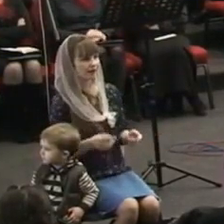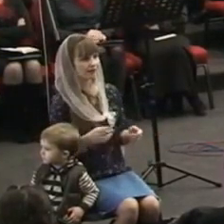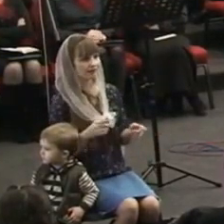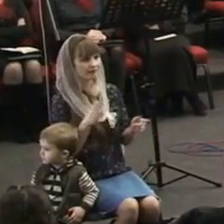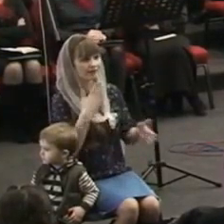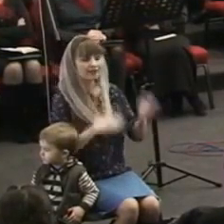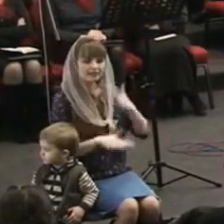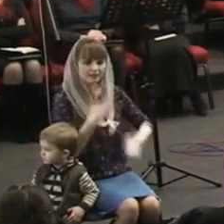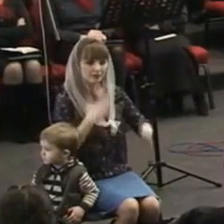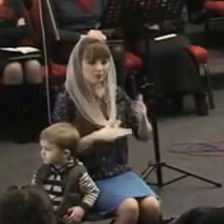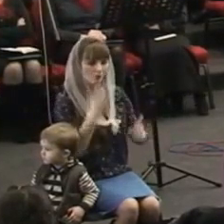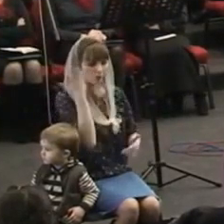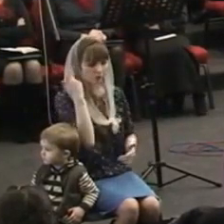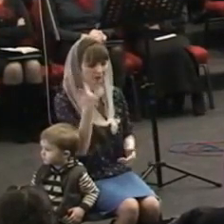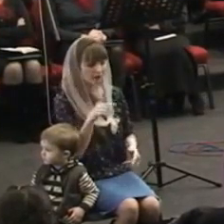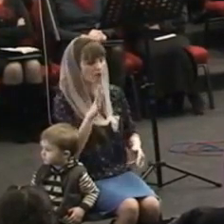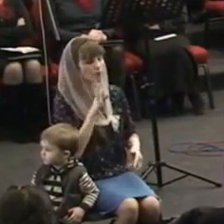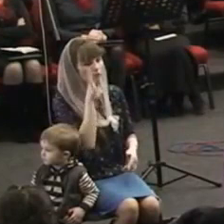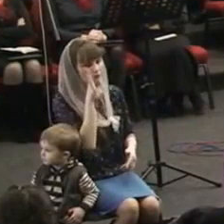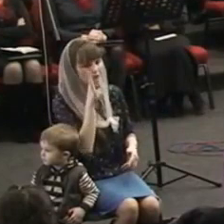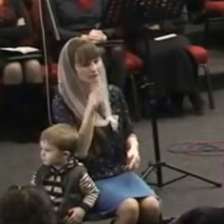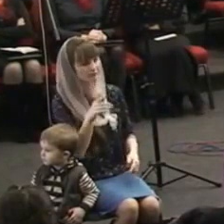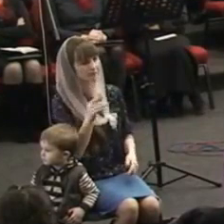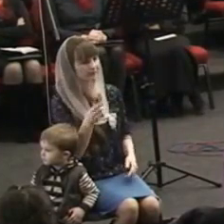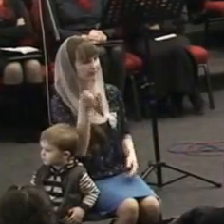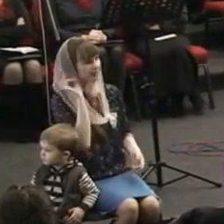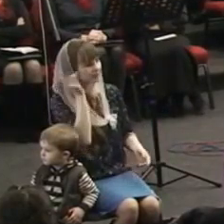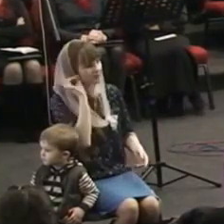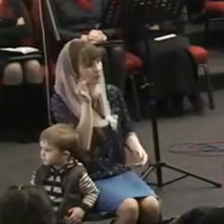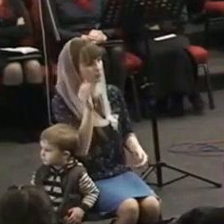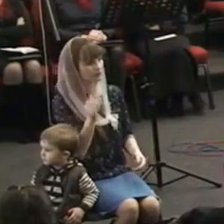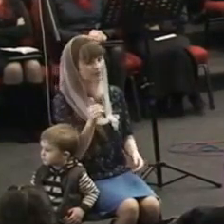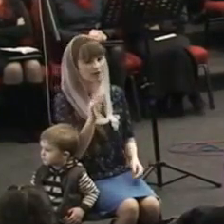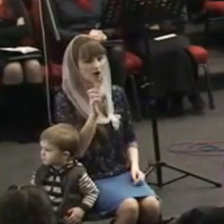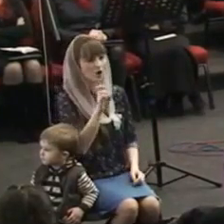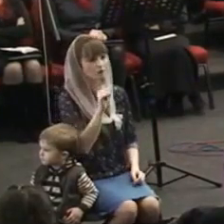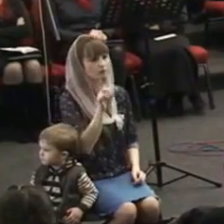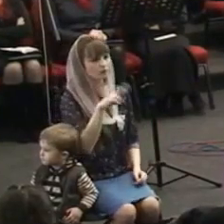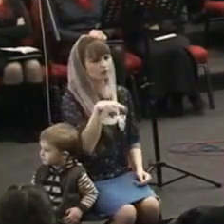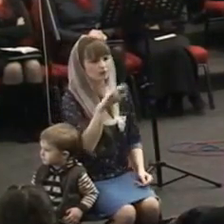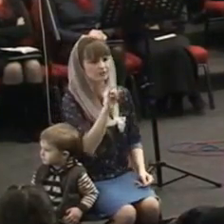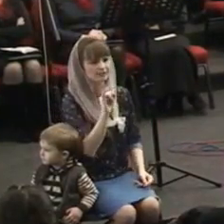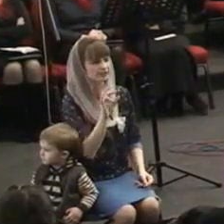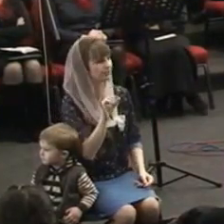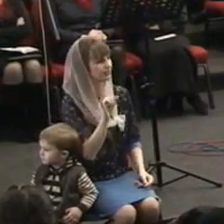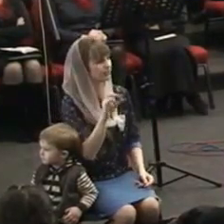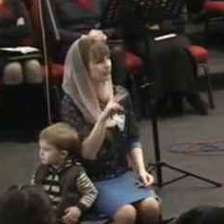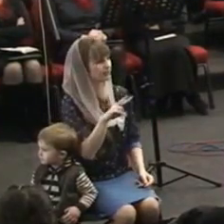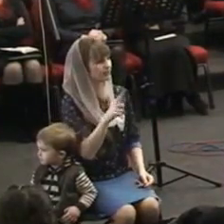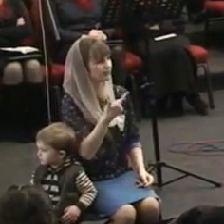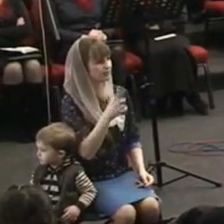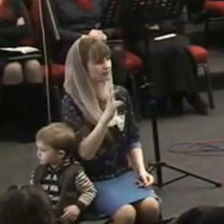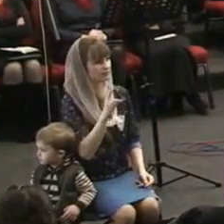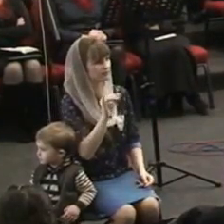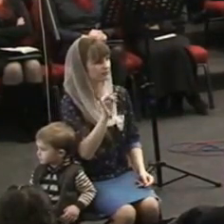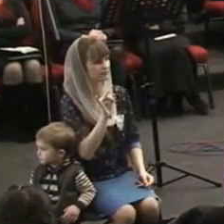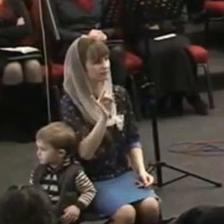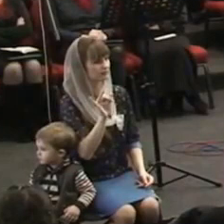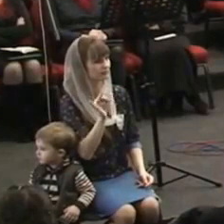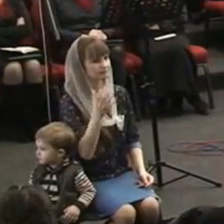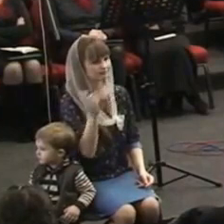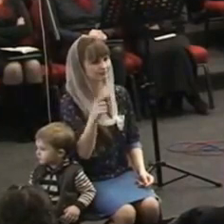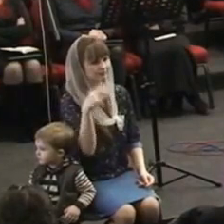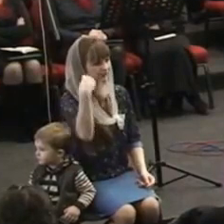будильник і потрібно йти в зібрання. Особливо я сьогодні вранці доньку бужу, вставай, треба йти в собрання,